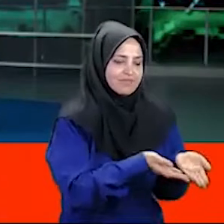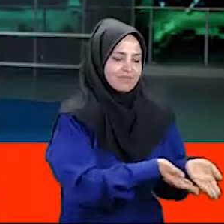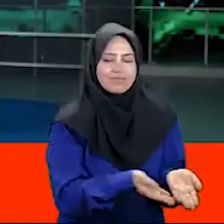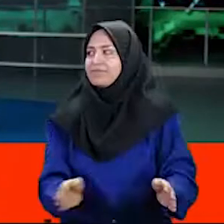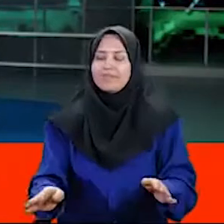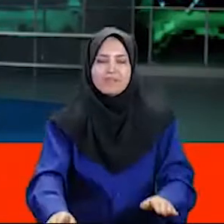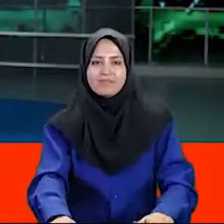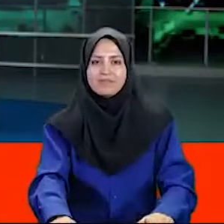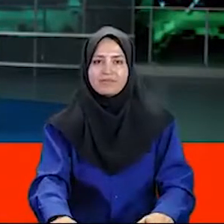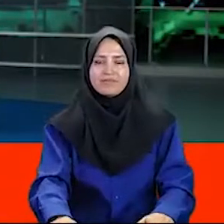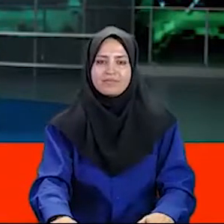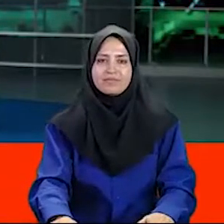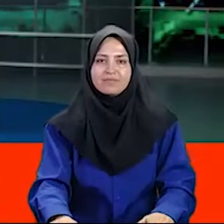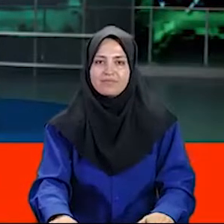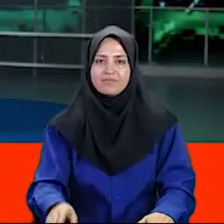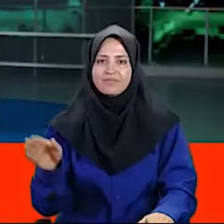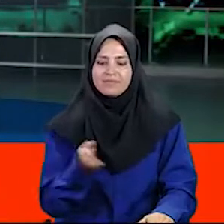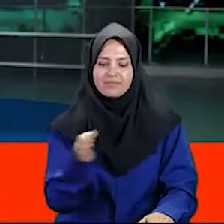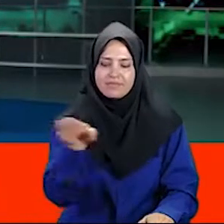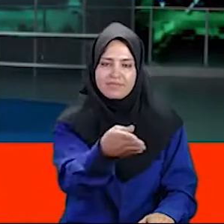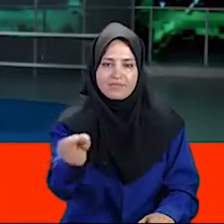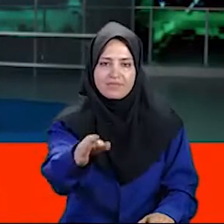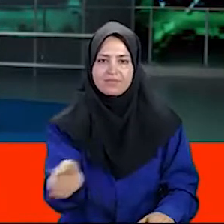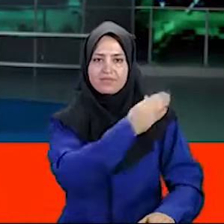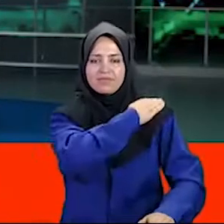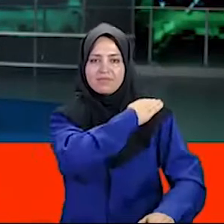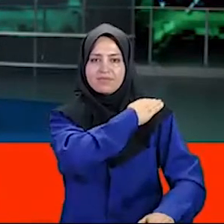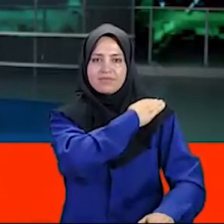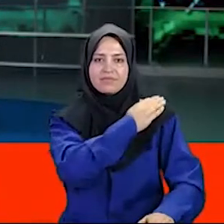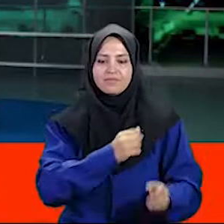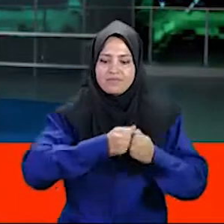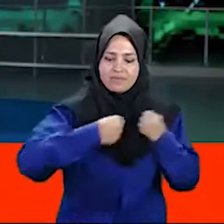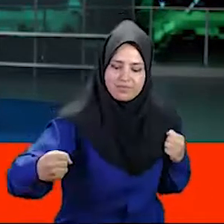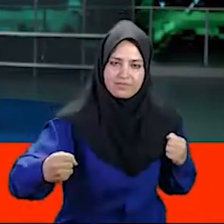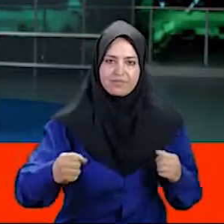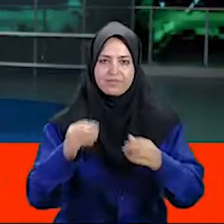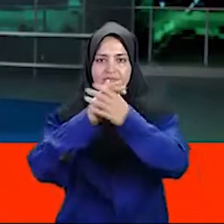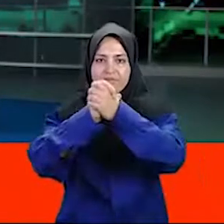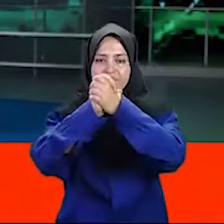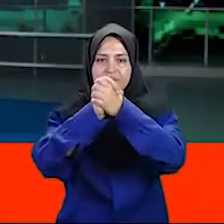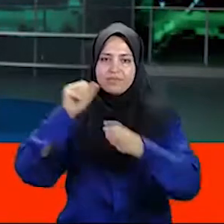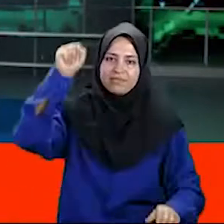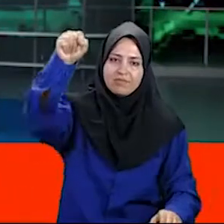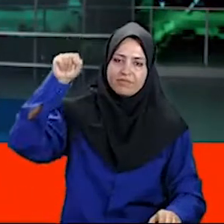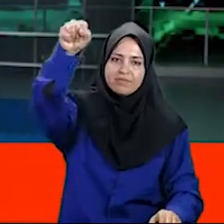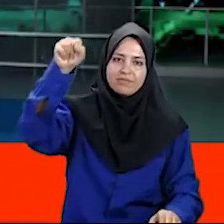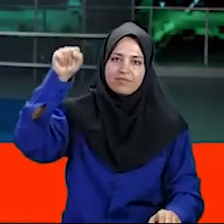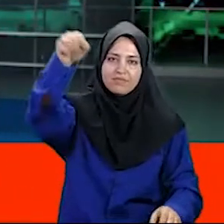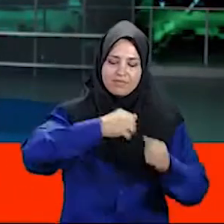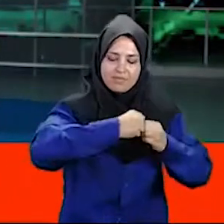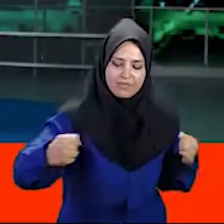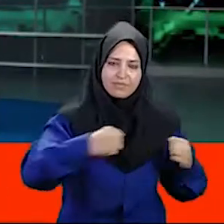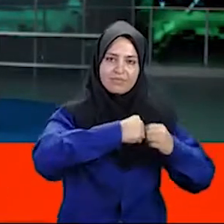بالا پایین میپره دلار. ببخشید. حرکت بعدی نمایندگان جراندن برجام با شعار